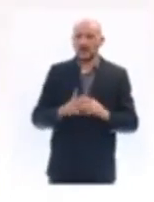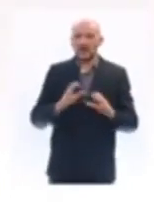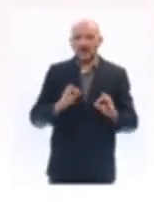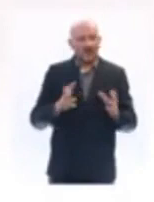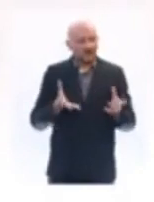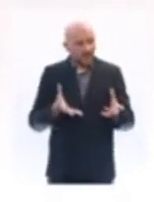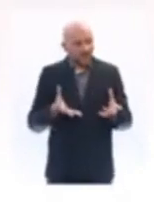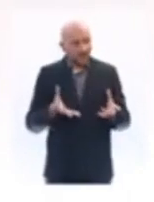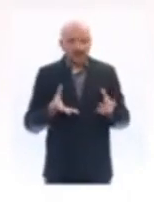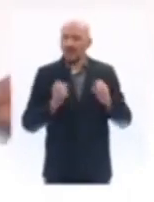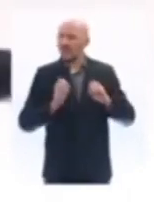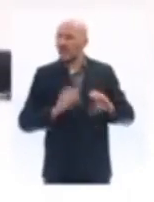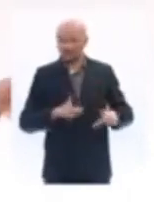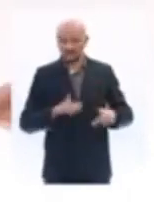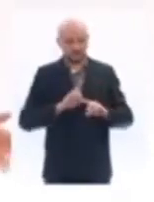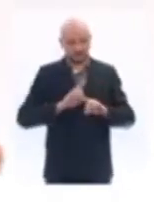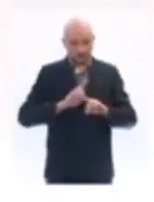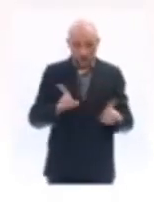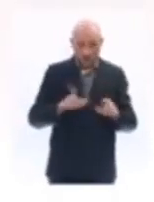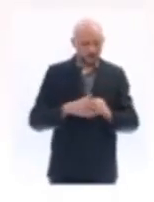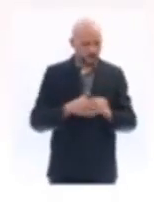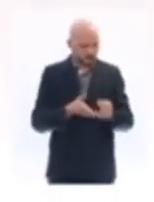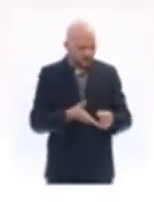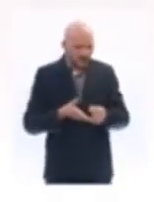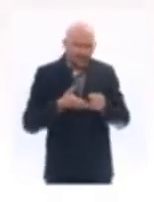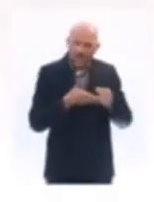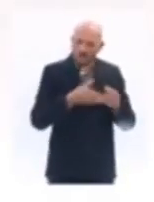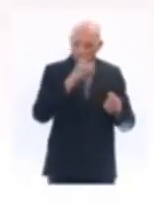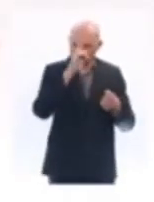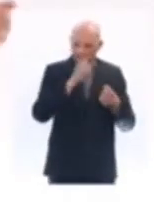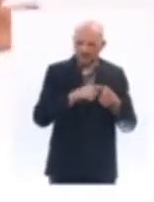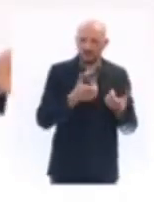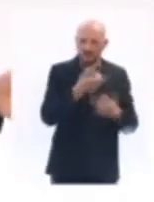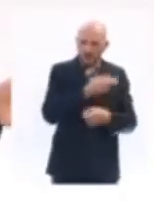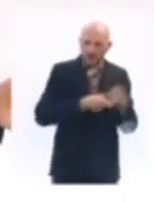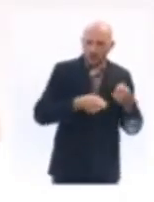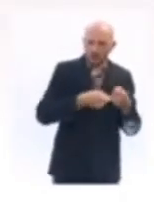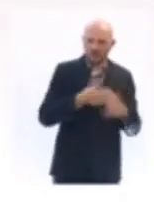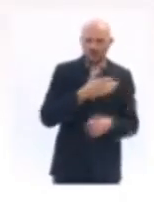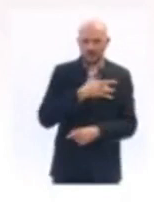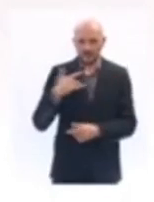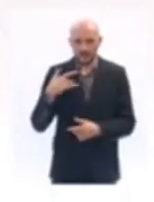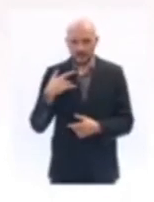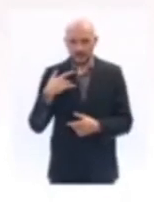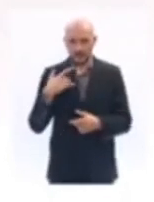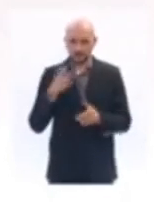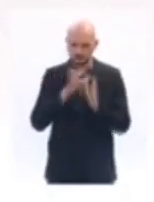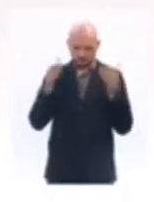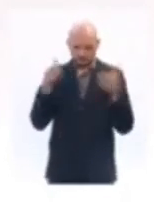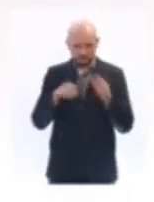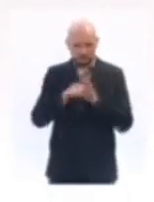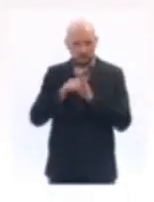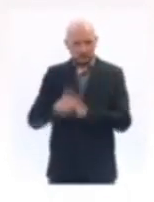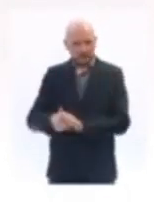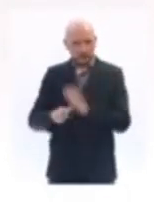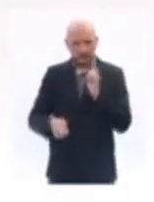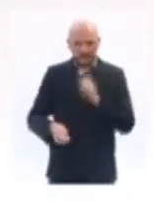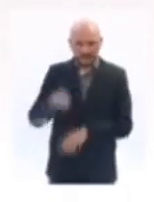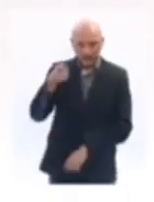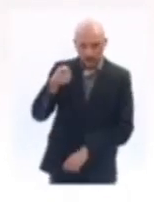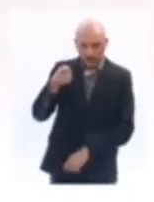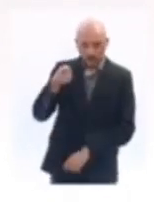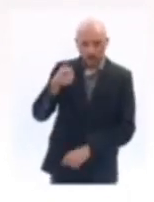fait allusion à plusieurs reprises dans son intervention. Et ce qu'on appelle les travailleurs de la deuxième